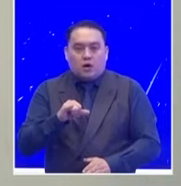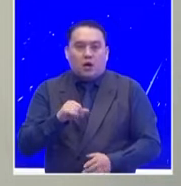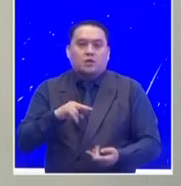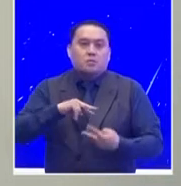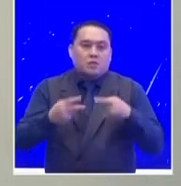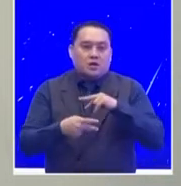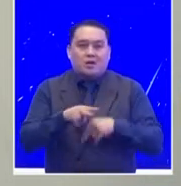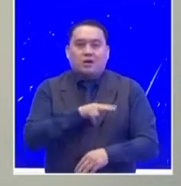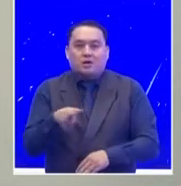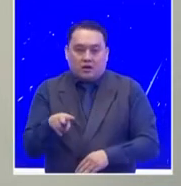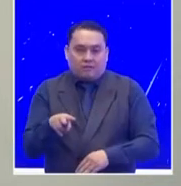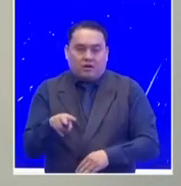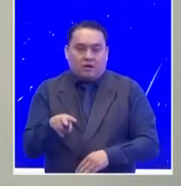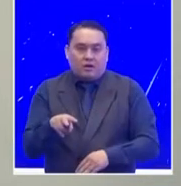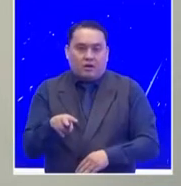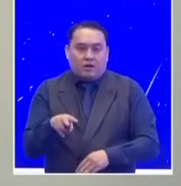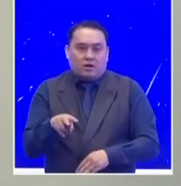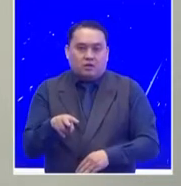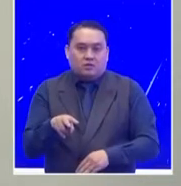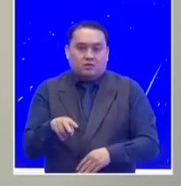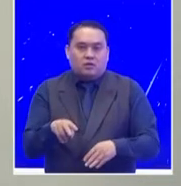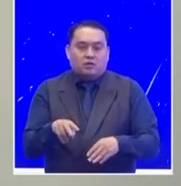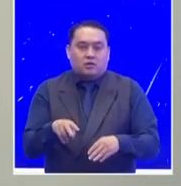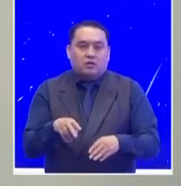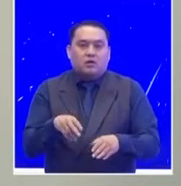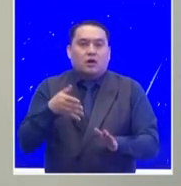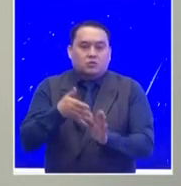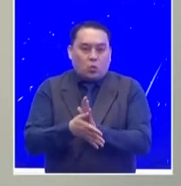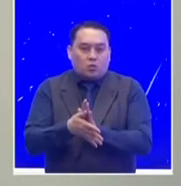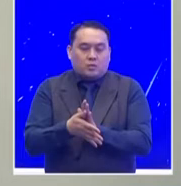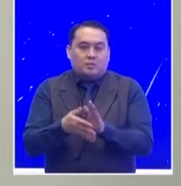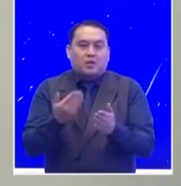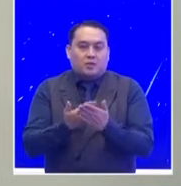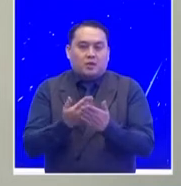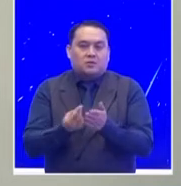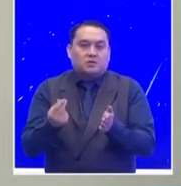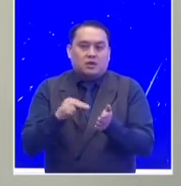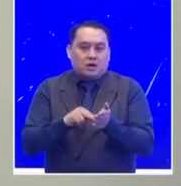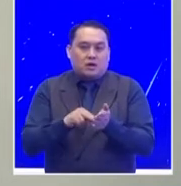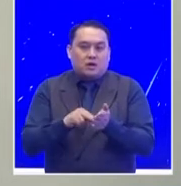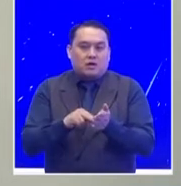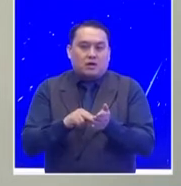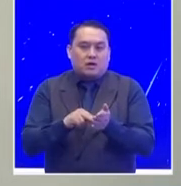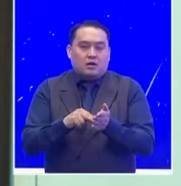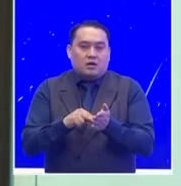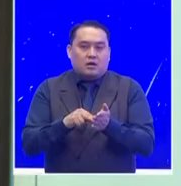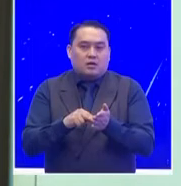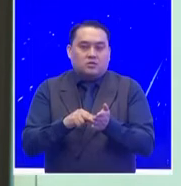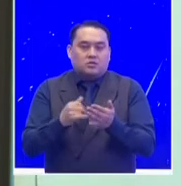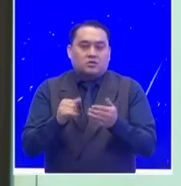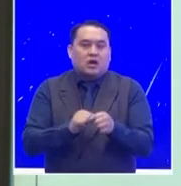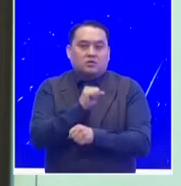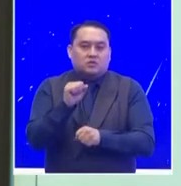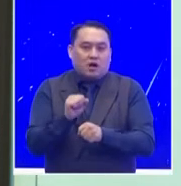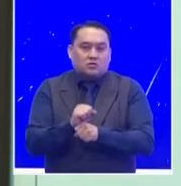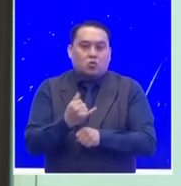литрах, то, соответственно, с накладными расходами оператора, то цена дизельного топлива на станциях